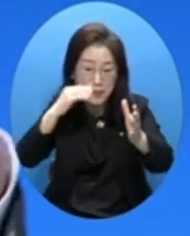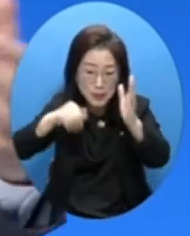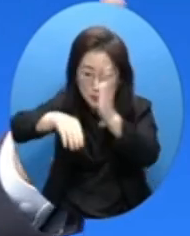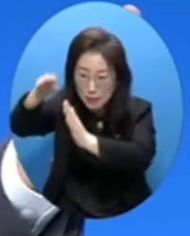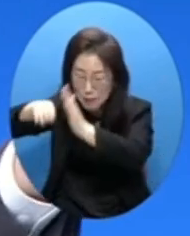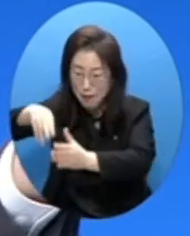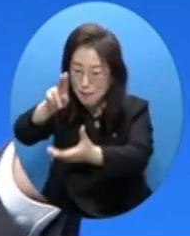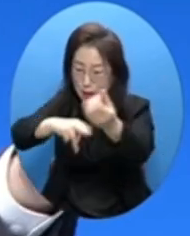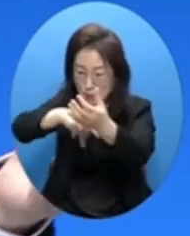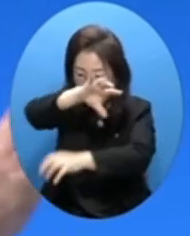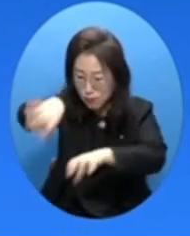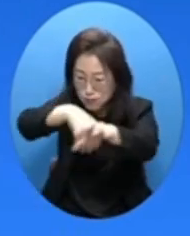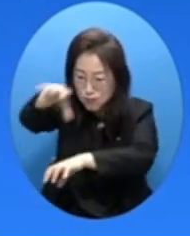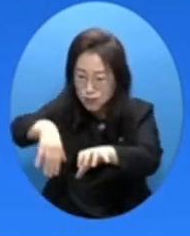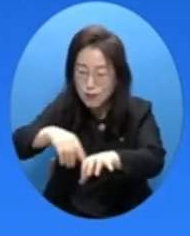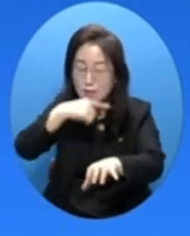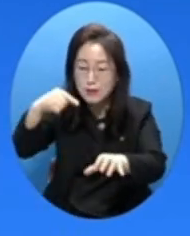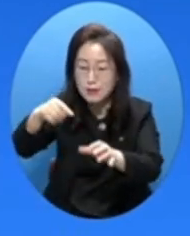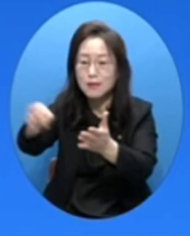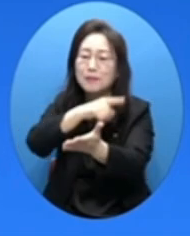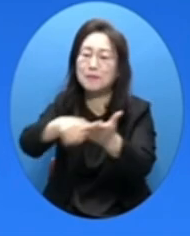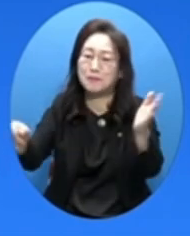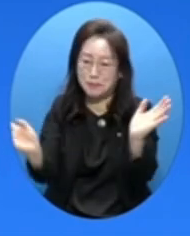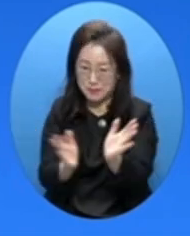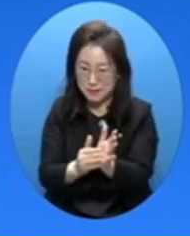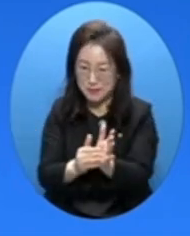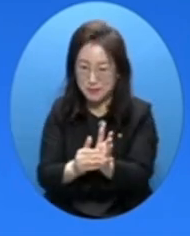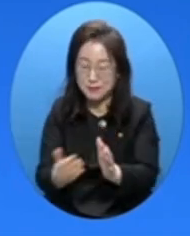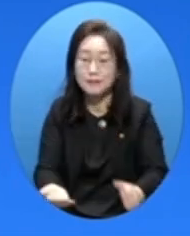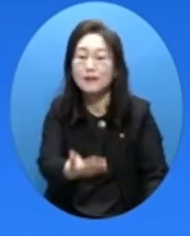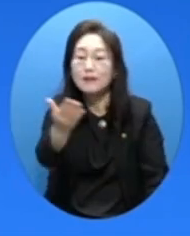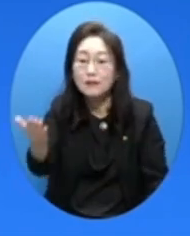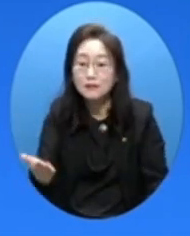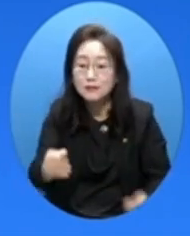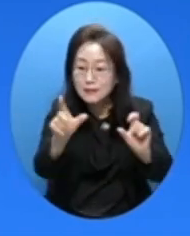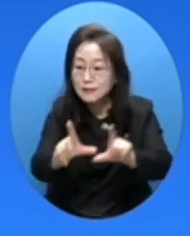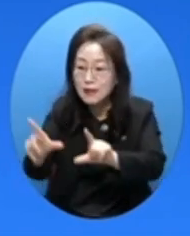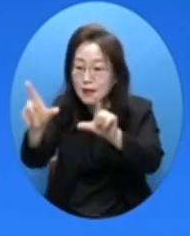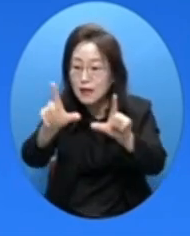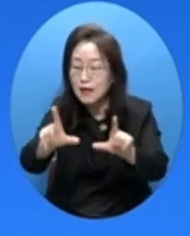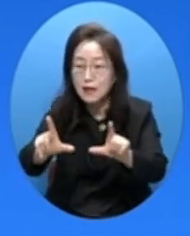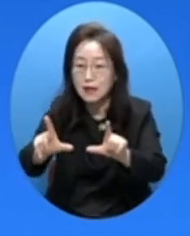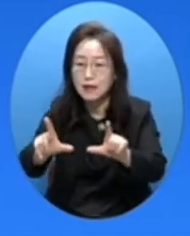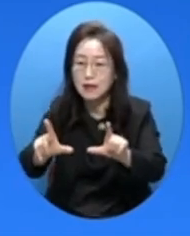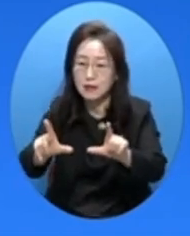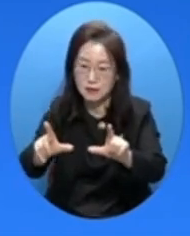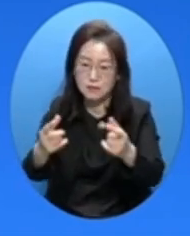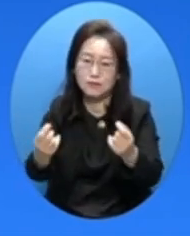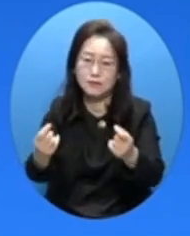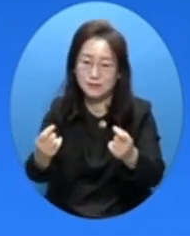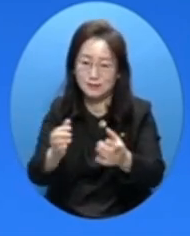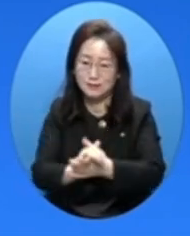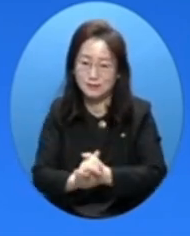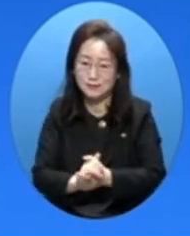다 갚게 된 것입니다. 여러분 우리의 삶의 그릇이 비어